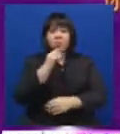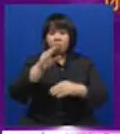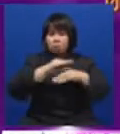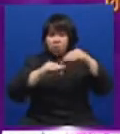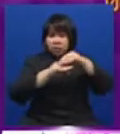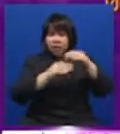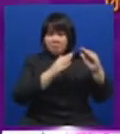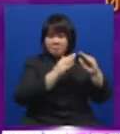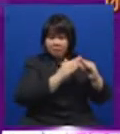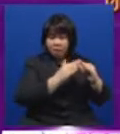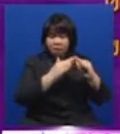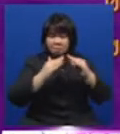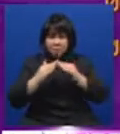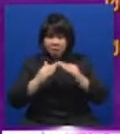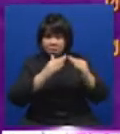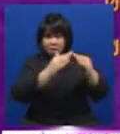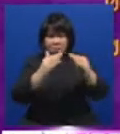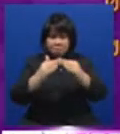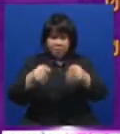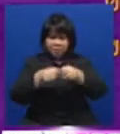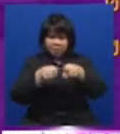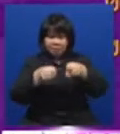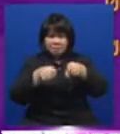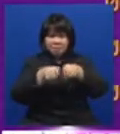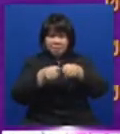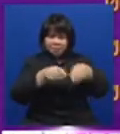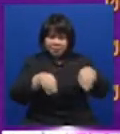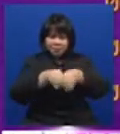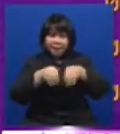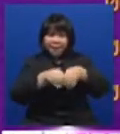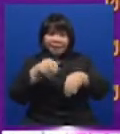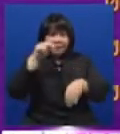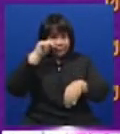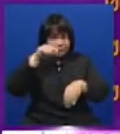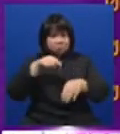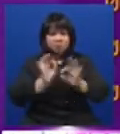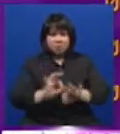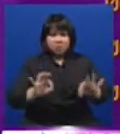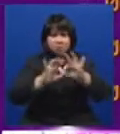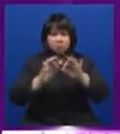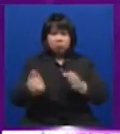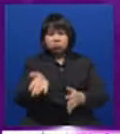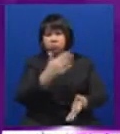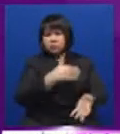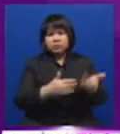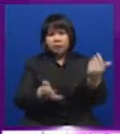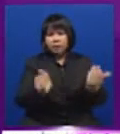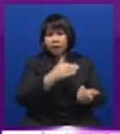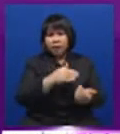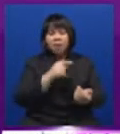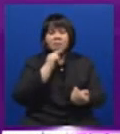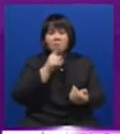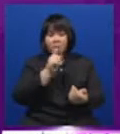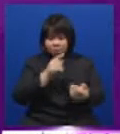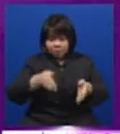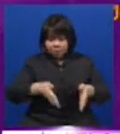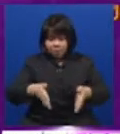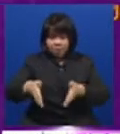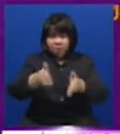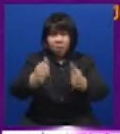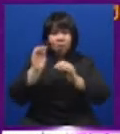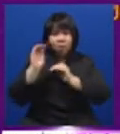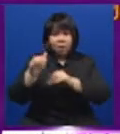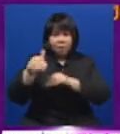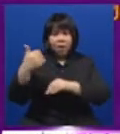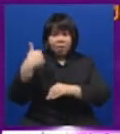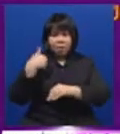รื้อย้ายบ้านเรือนที่รุกล้ำพื้นที่ริมคลองเนื่องจากเป็นพื้นที่ก่อสร้างหลักของเขื่อนโดยตลอดแนวก่อสร้างเขื่อนบริเวณคลองลาดพร้าวจะผ่